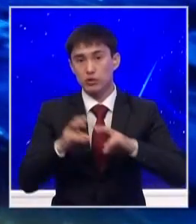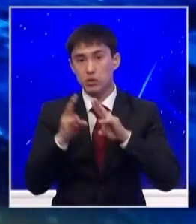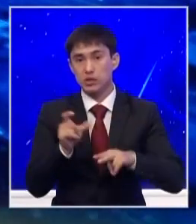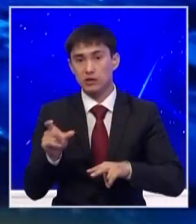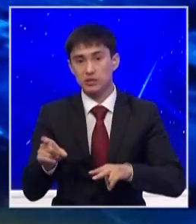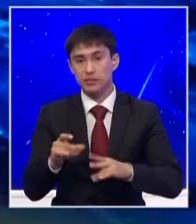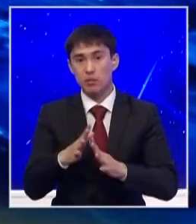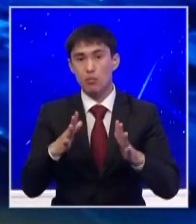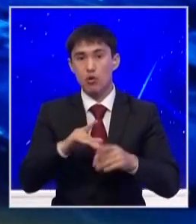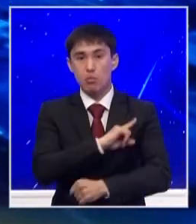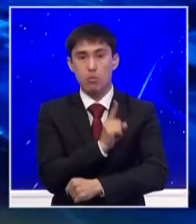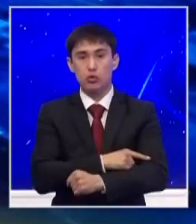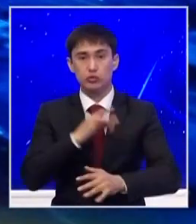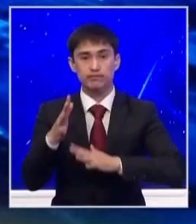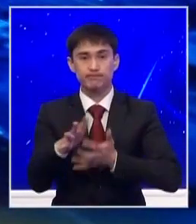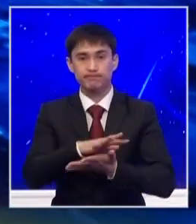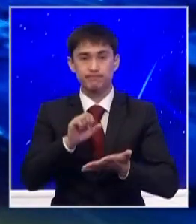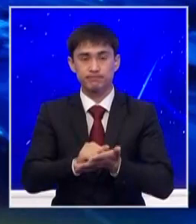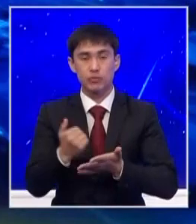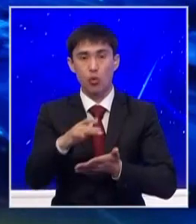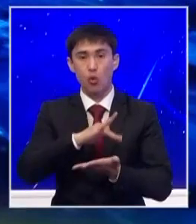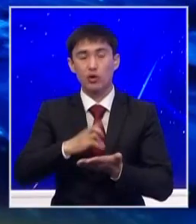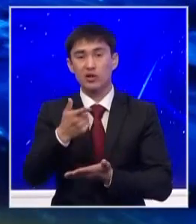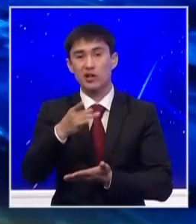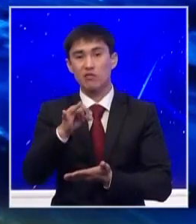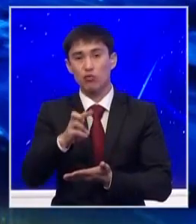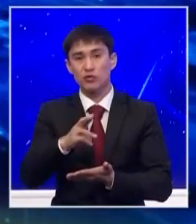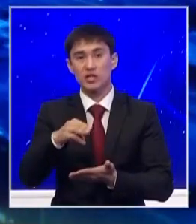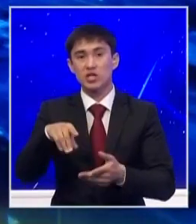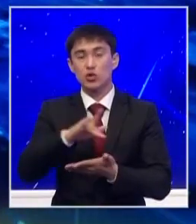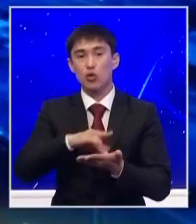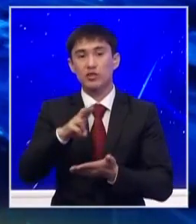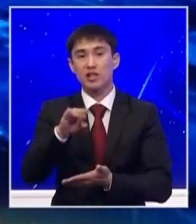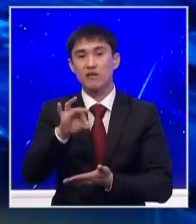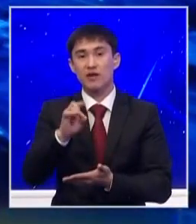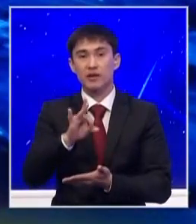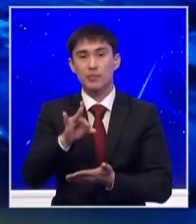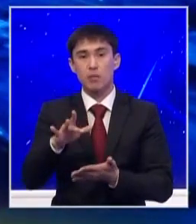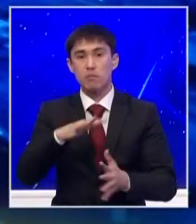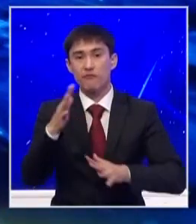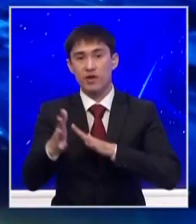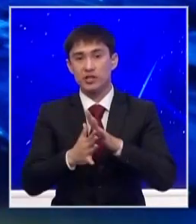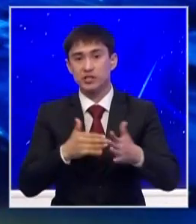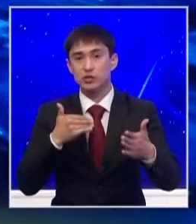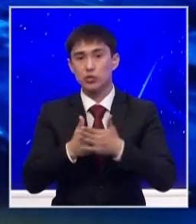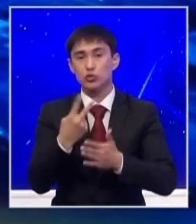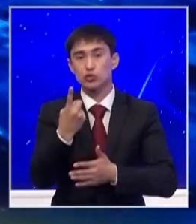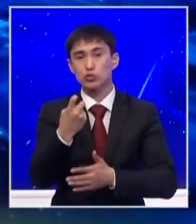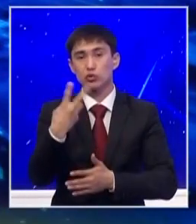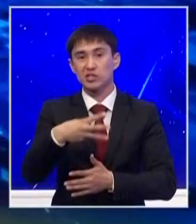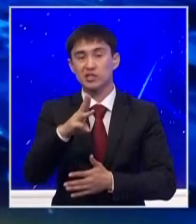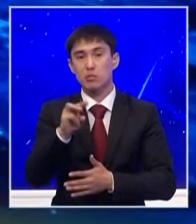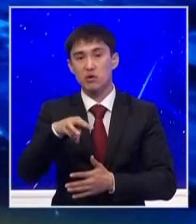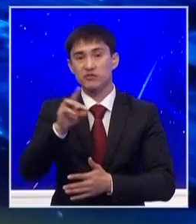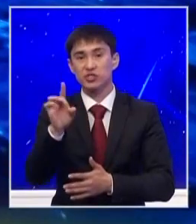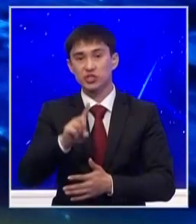пострадавших. Наиболее мощный урон потерпел город Гринвуд штата Делавэр. Порывы ветра в этой местности достигали 130 км в